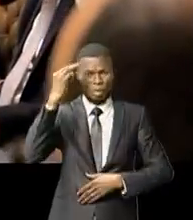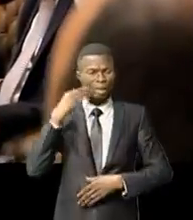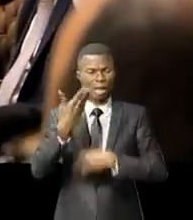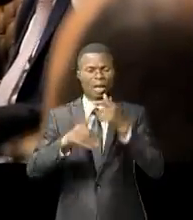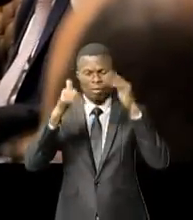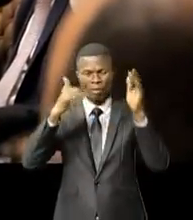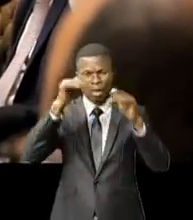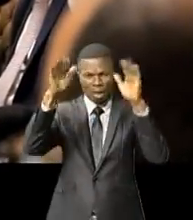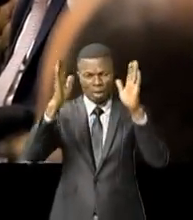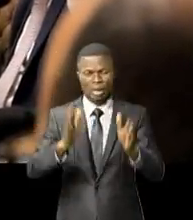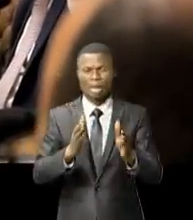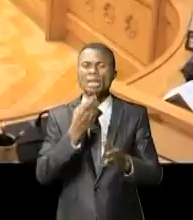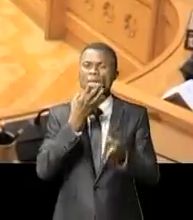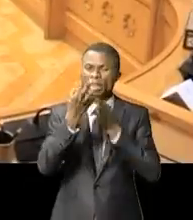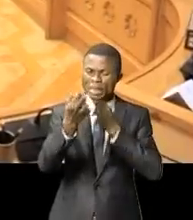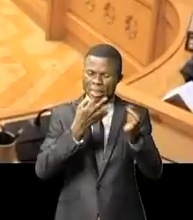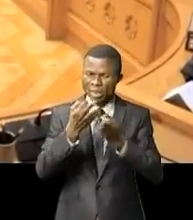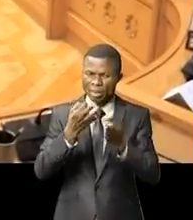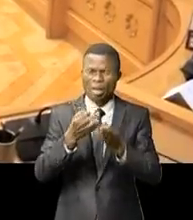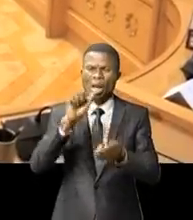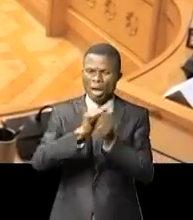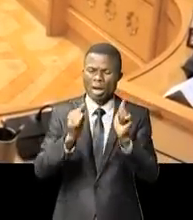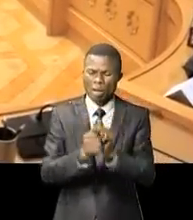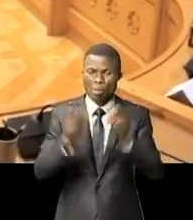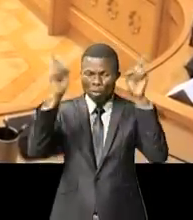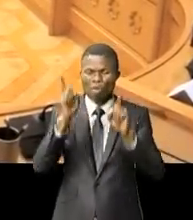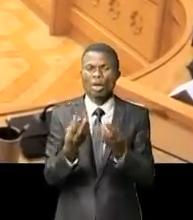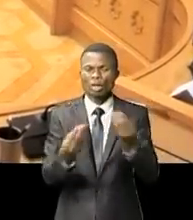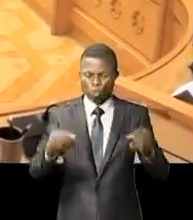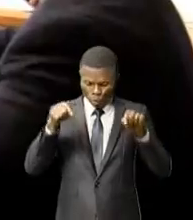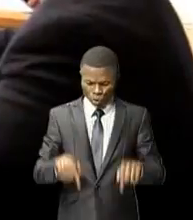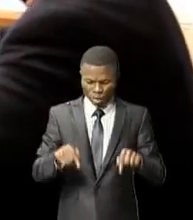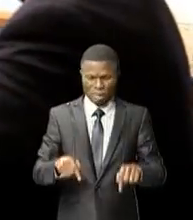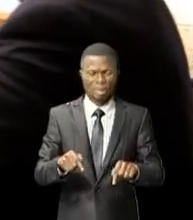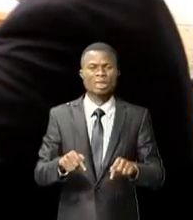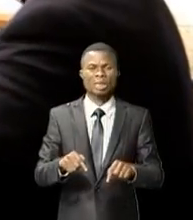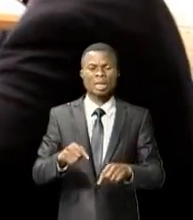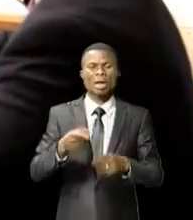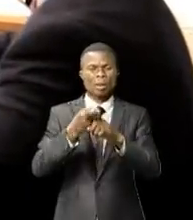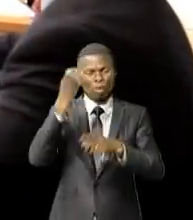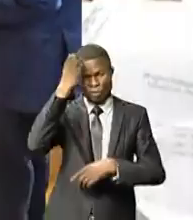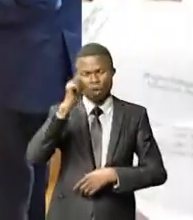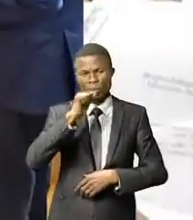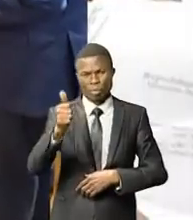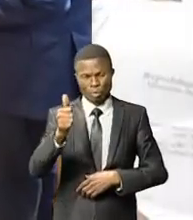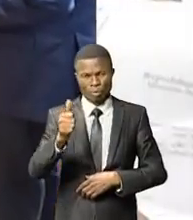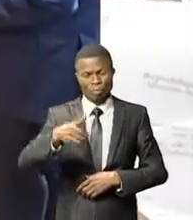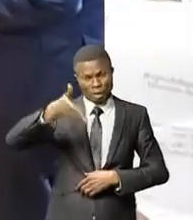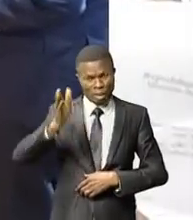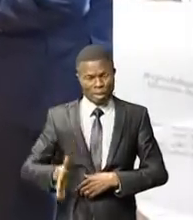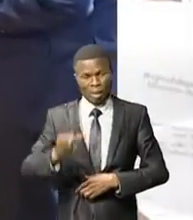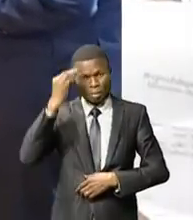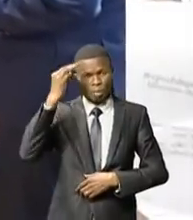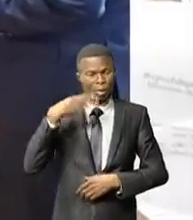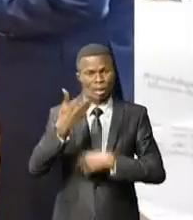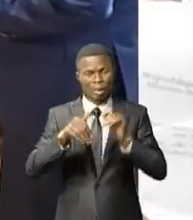Affaires étrangères, en ajoutant qu'il faut aux problèmes africains des solutions africaines. Le rapport des experts reçus, les ministres des Affaires